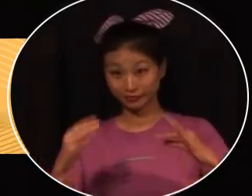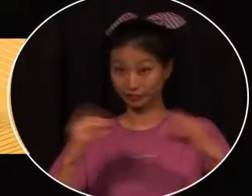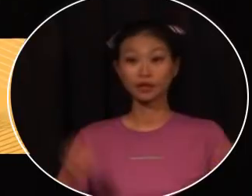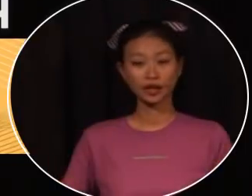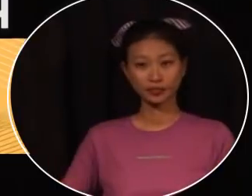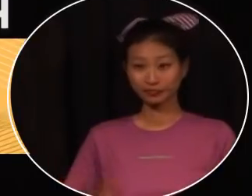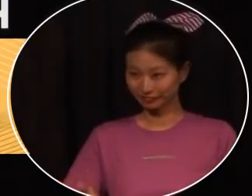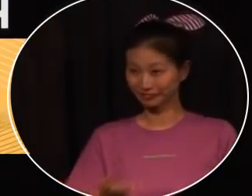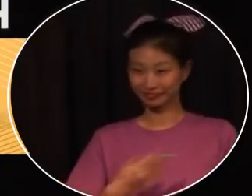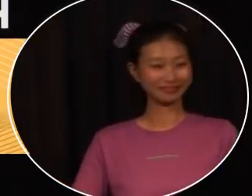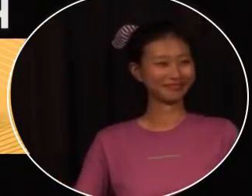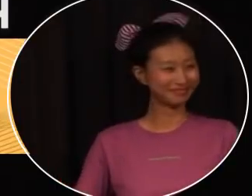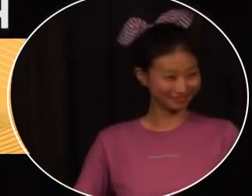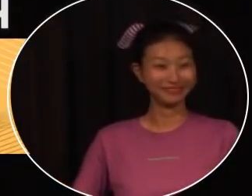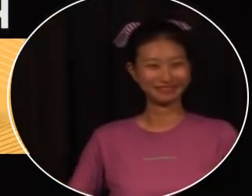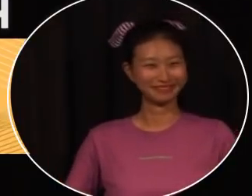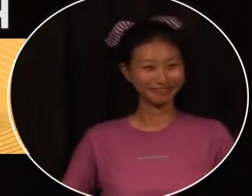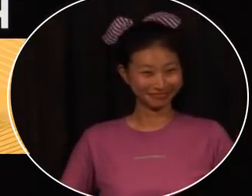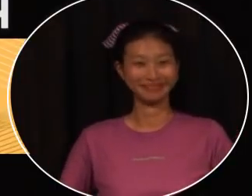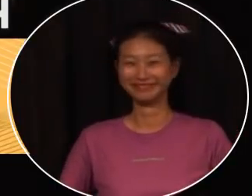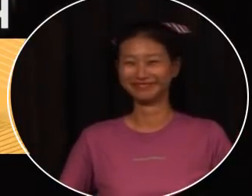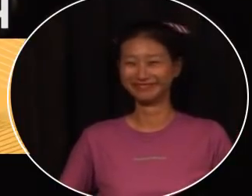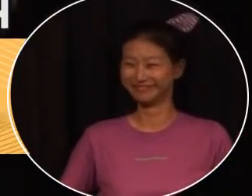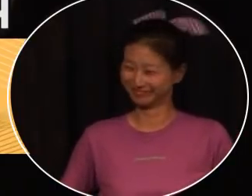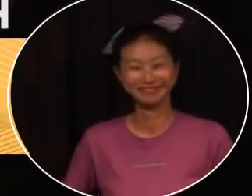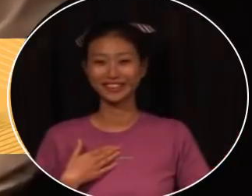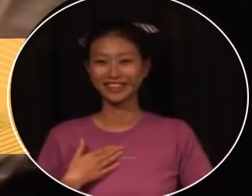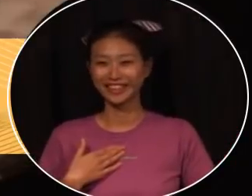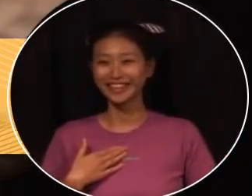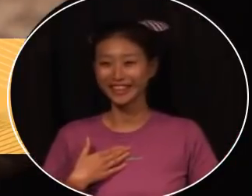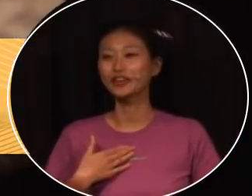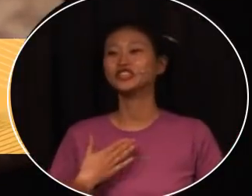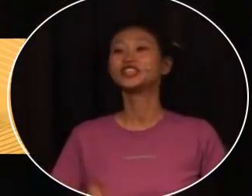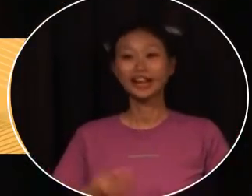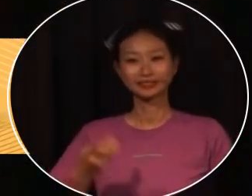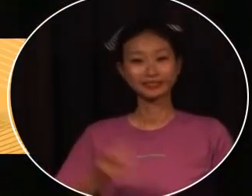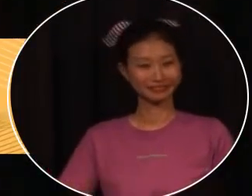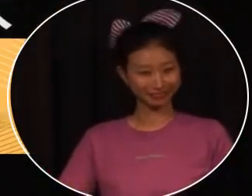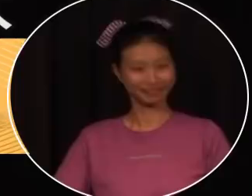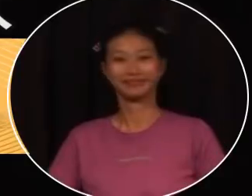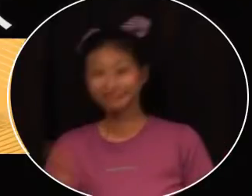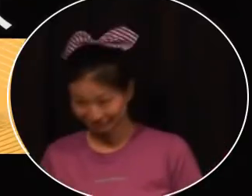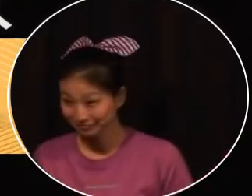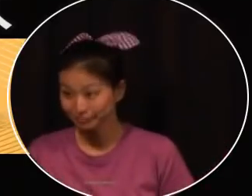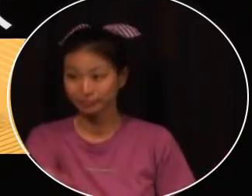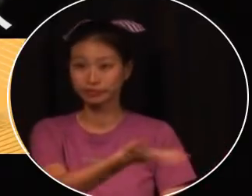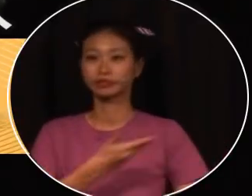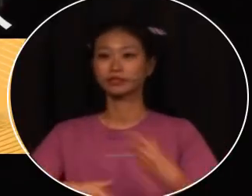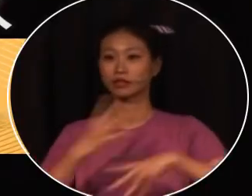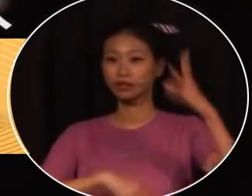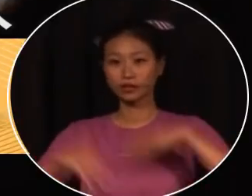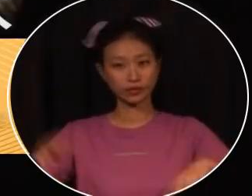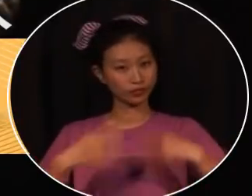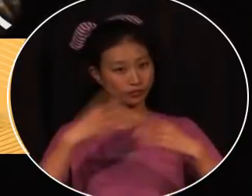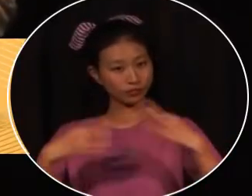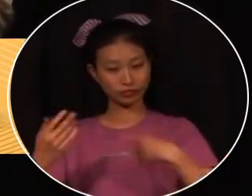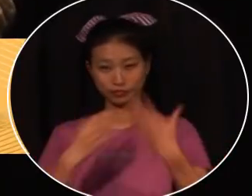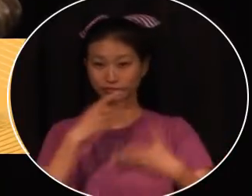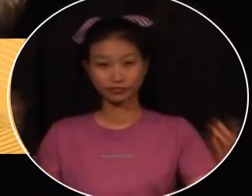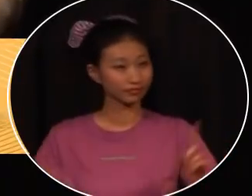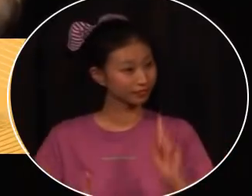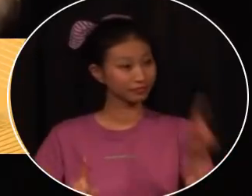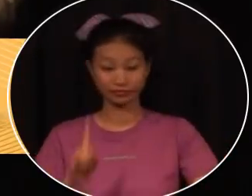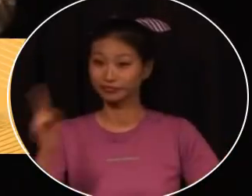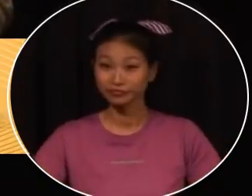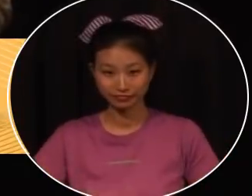当选了。我就把台湾所有的大学都改名叫台湾大学，让你们的所有小孩都可以上台大，每